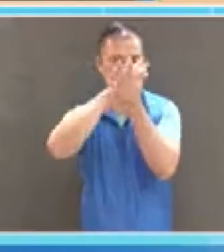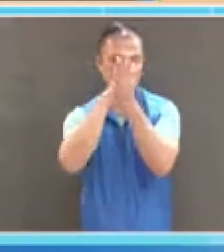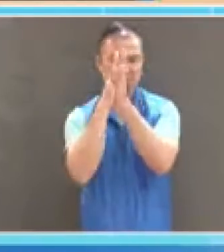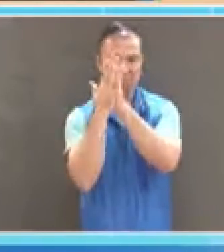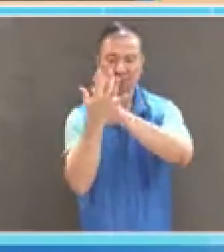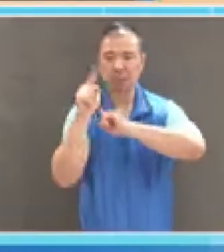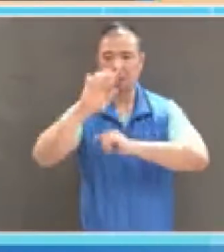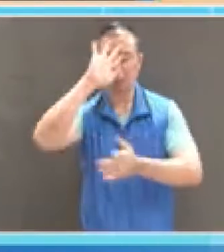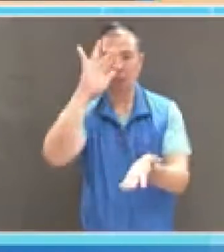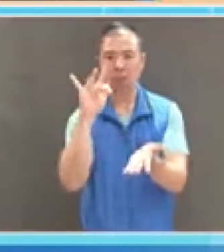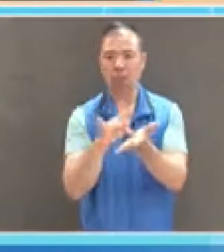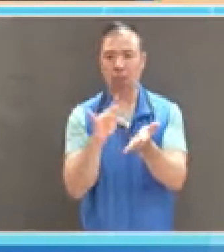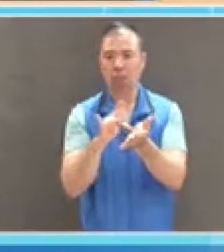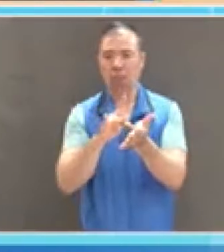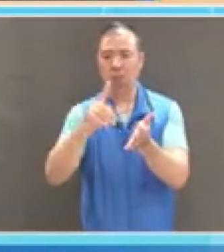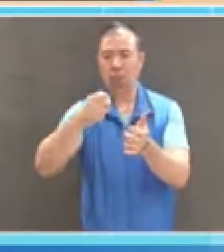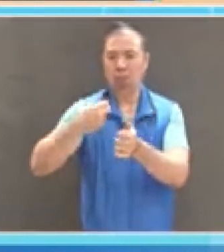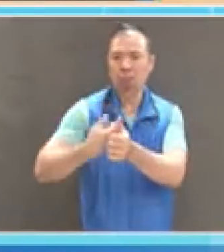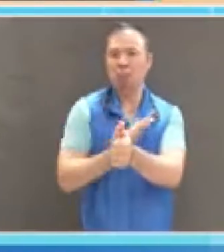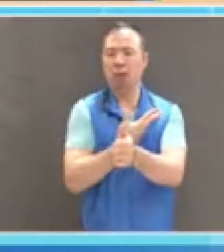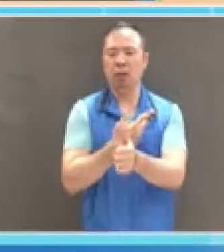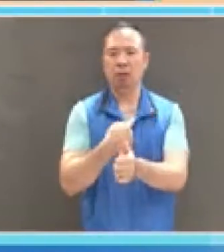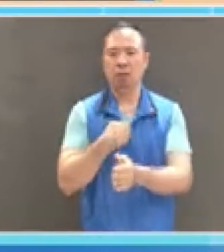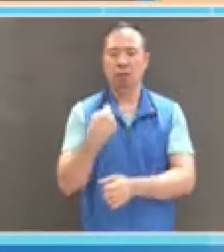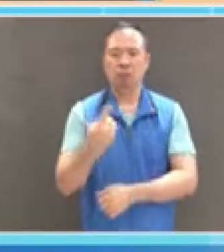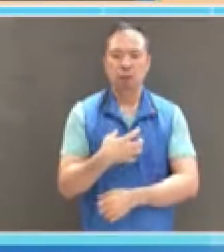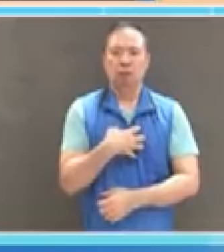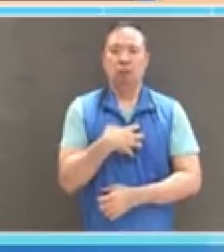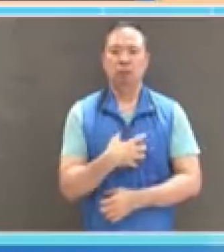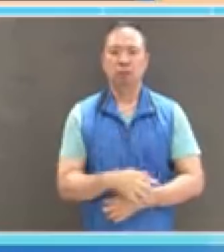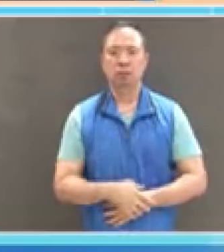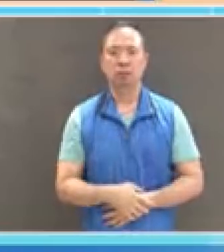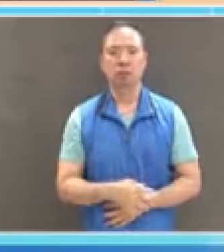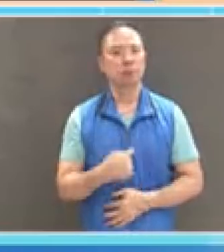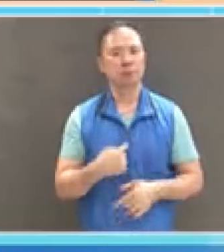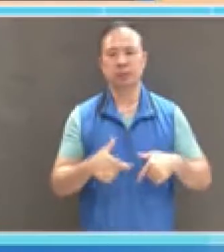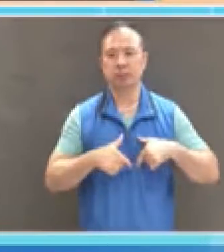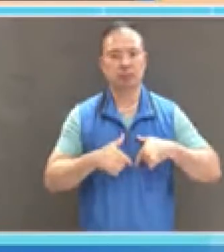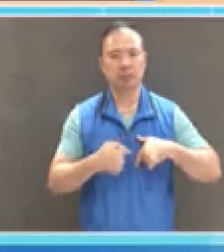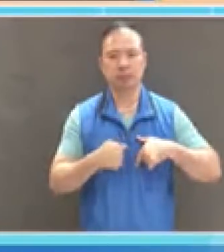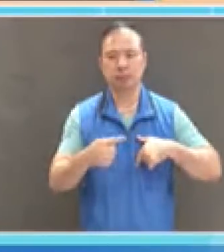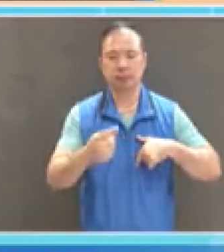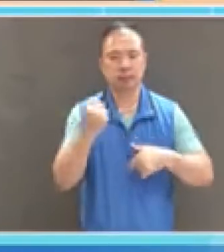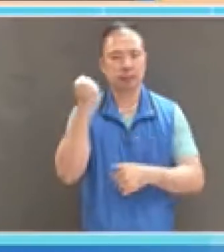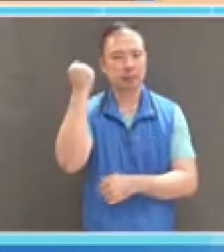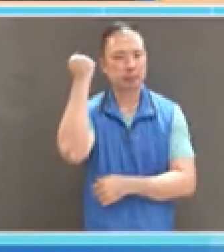到我的内心有够艰苦的，